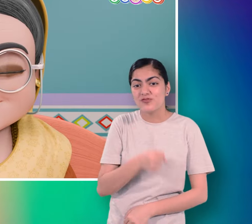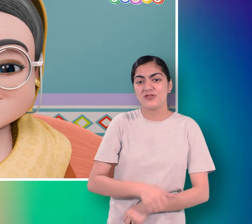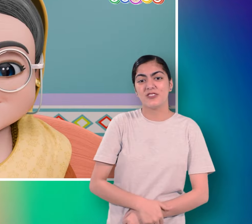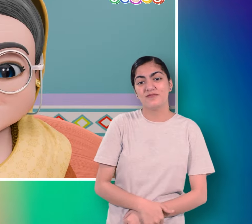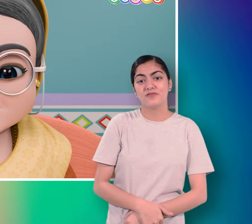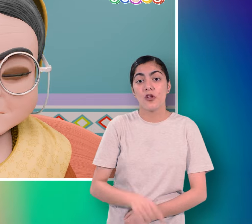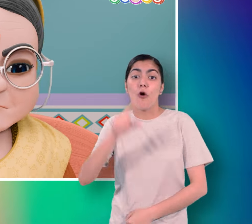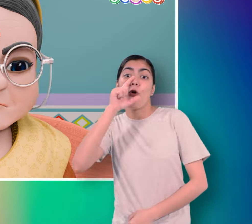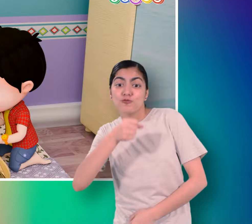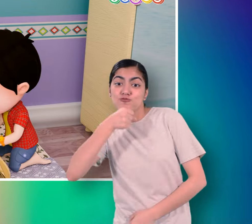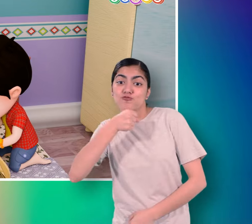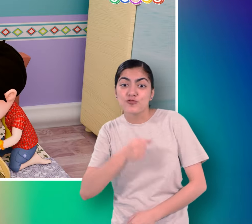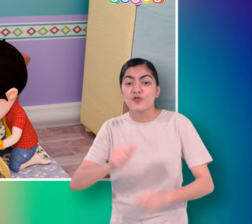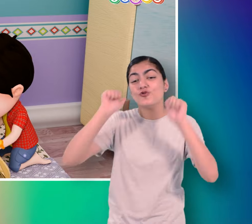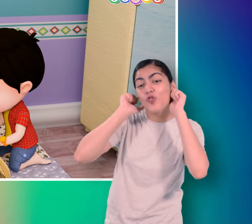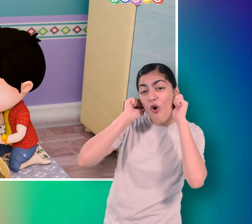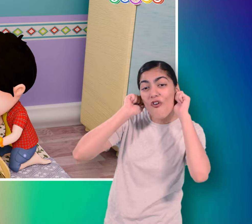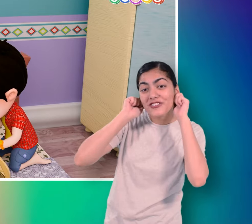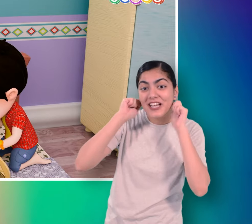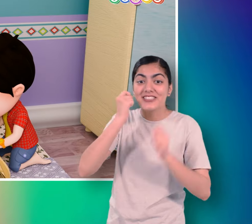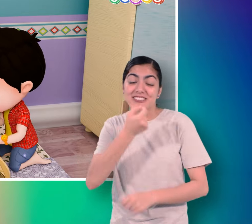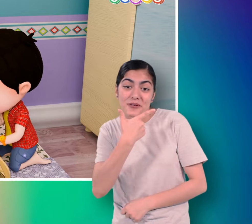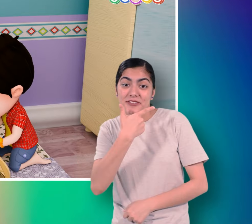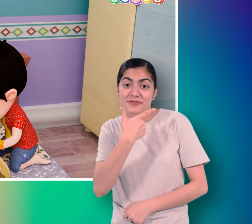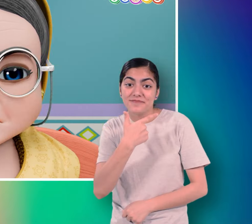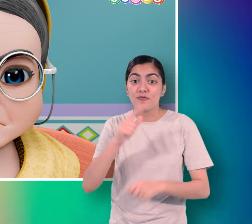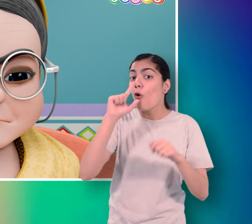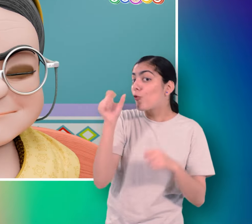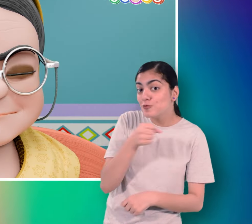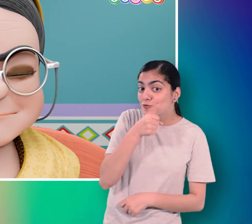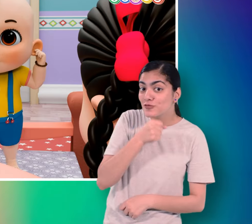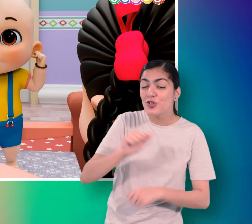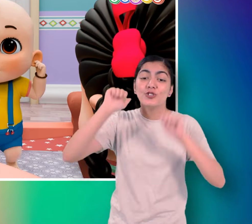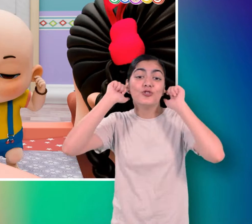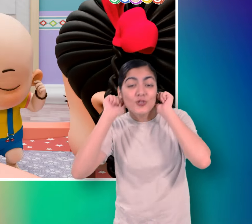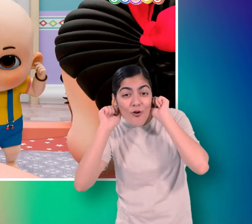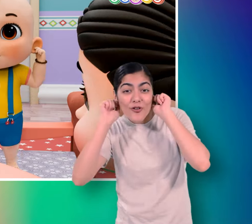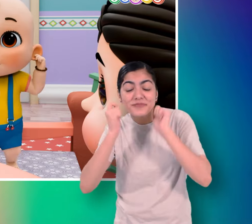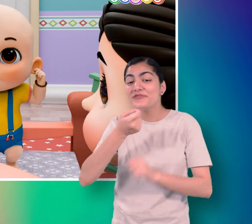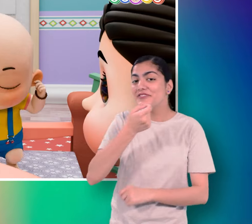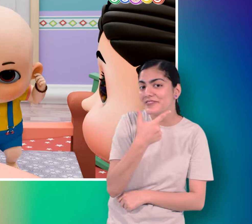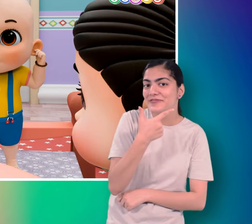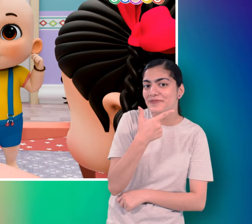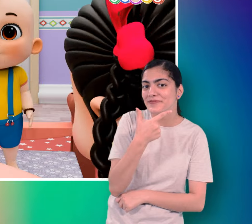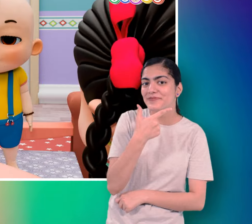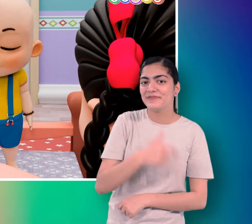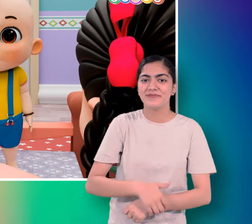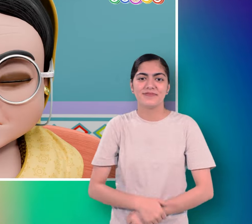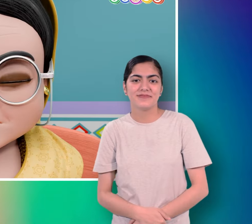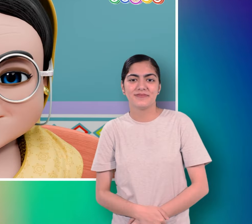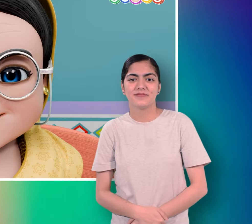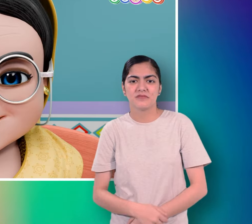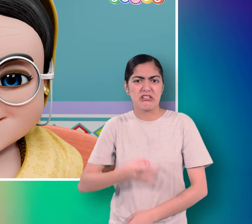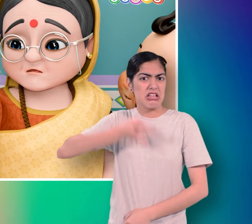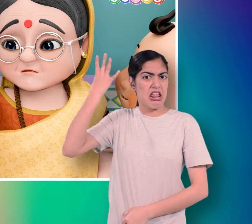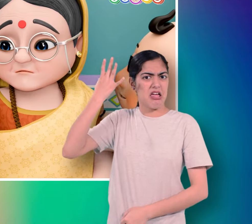दादी अम्मा दादी अम्मा दादी अम्मा मां जा दादी अम्मा दादी अमा मा